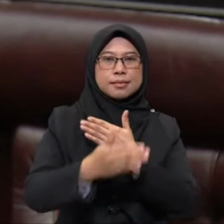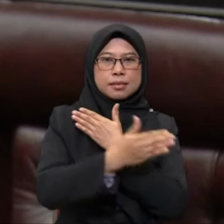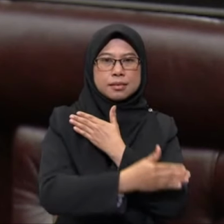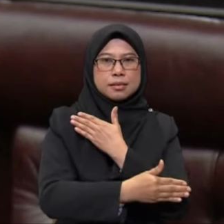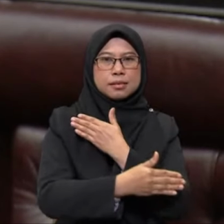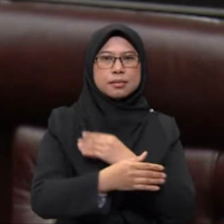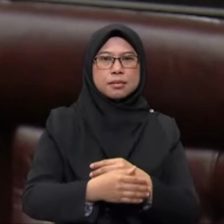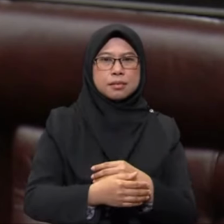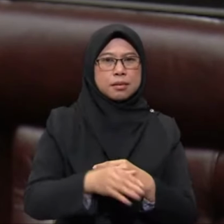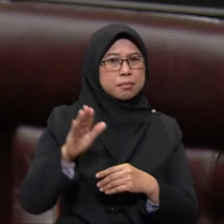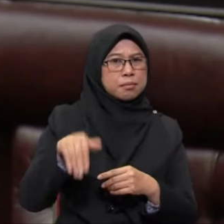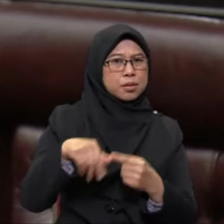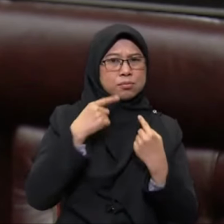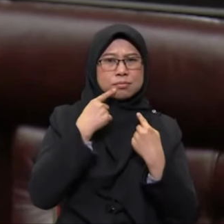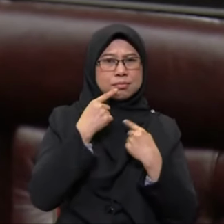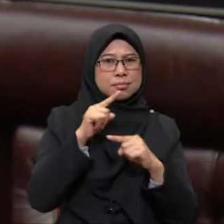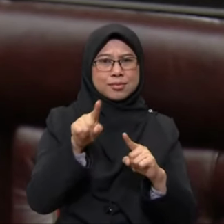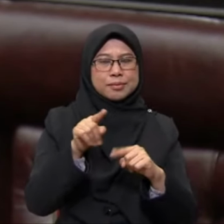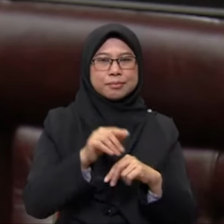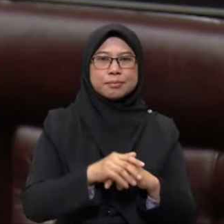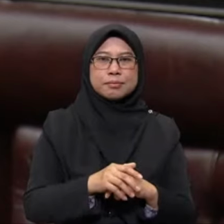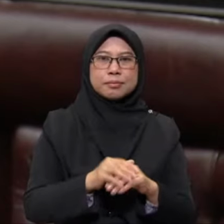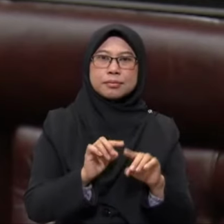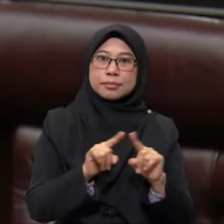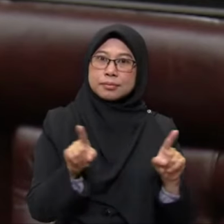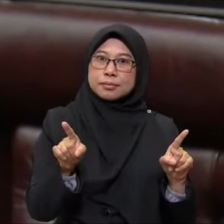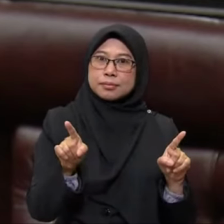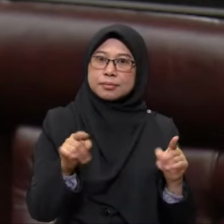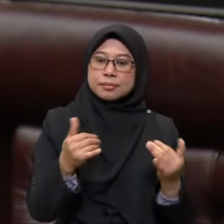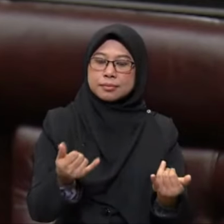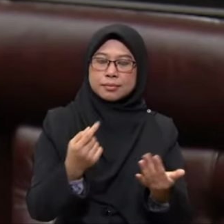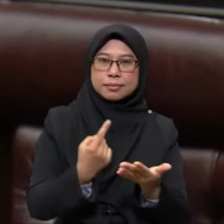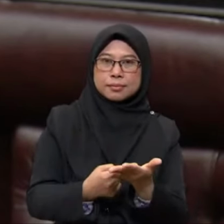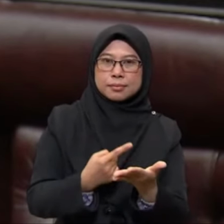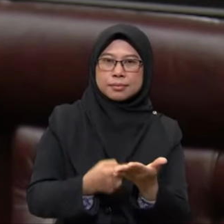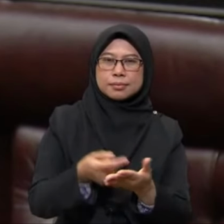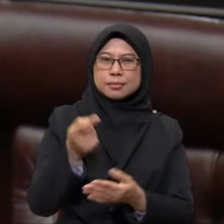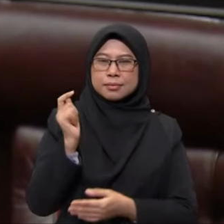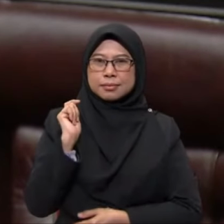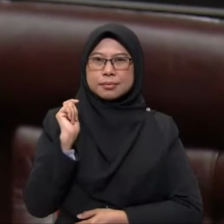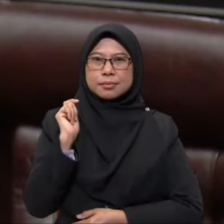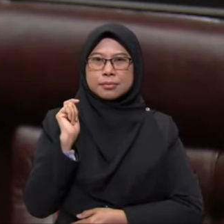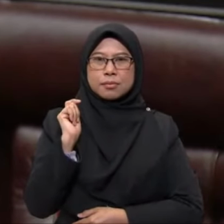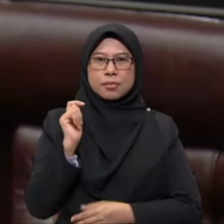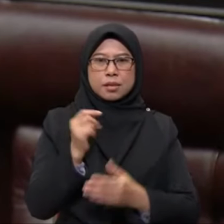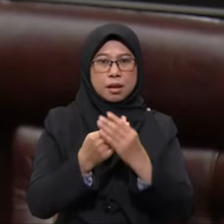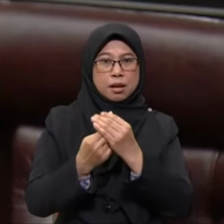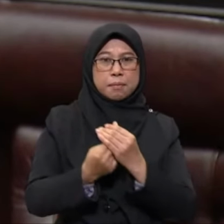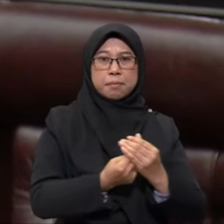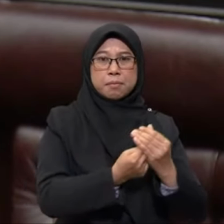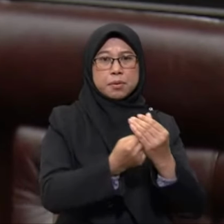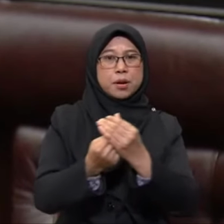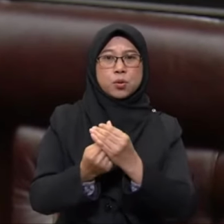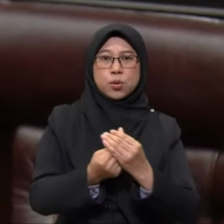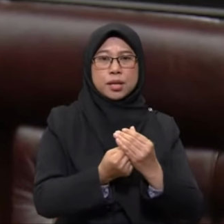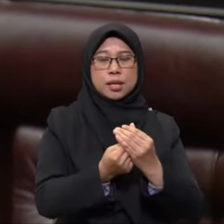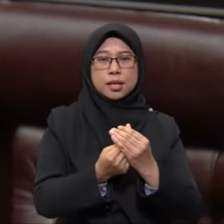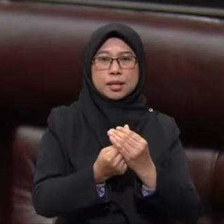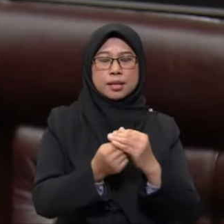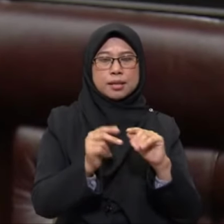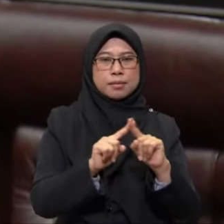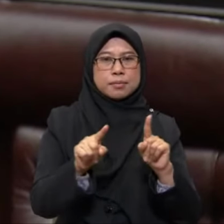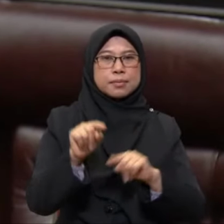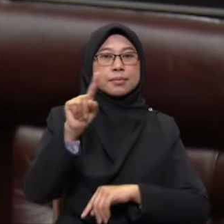dan sayang pada negara. Tapi kita berbincang tadi berkenaan dengan perpaduan. Sekarang ni